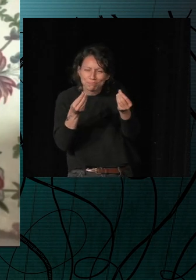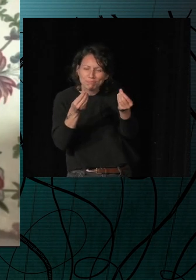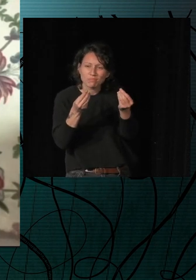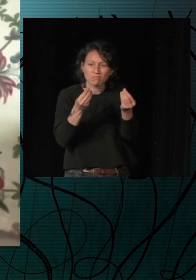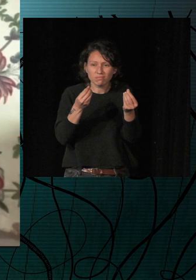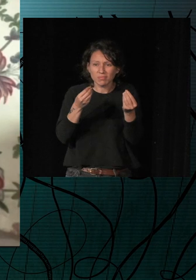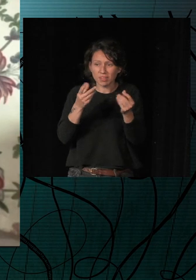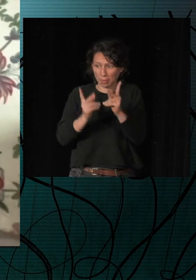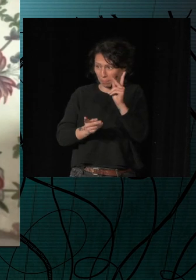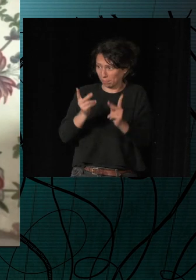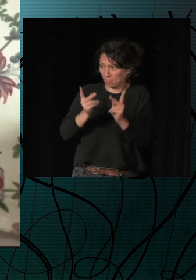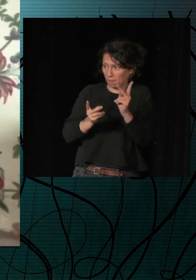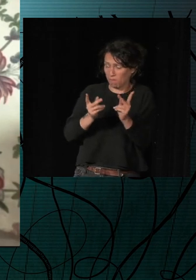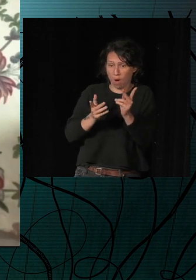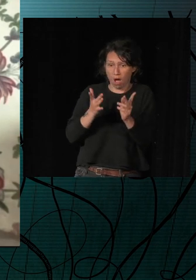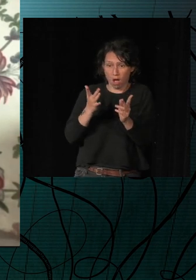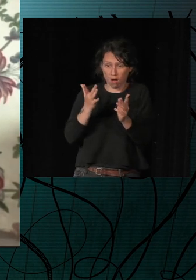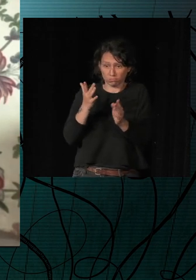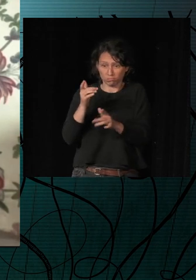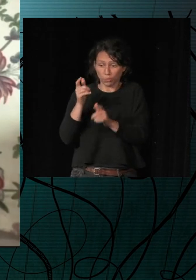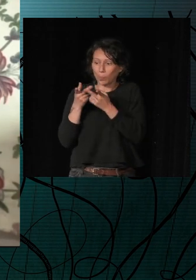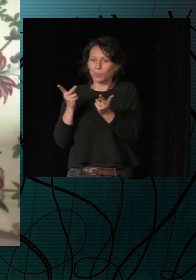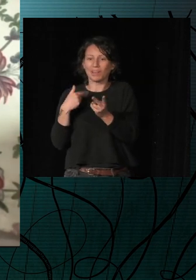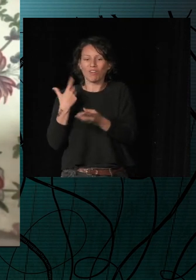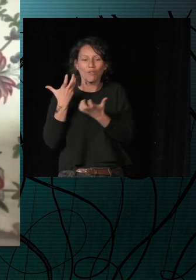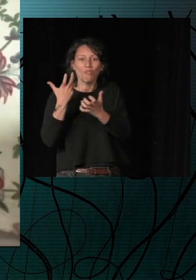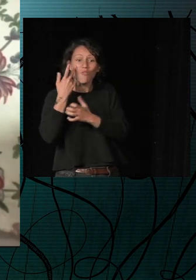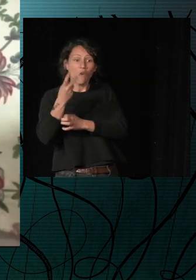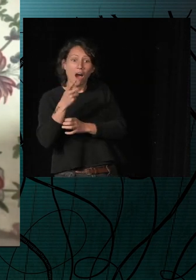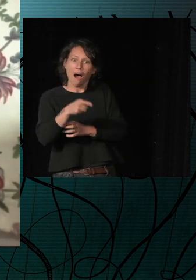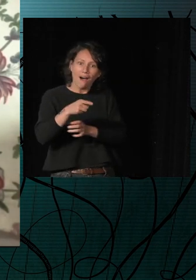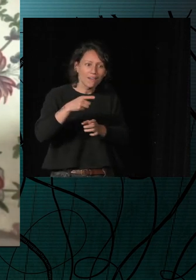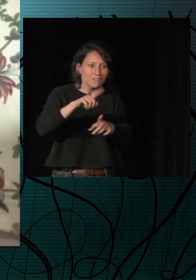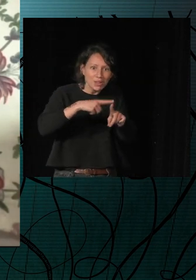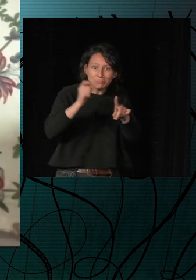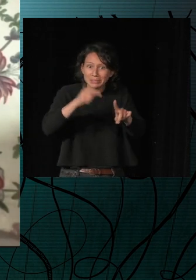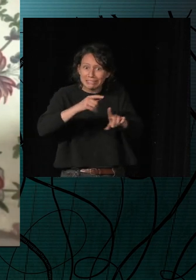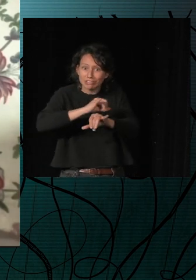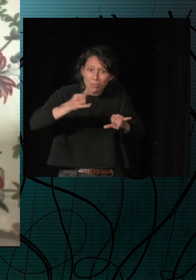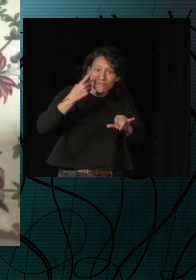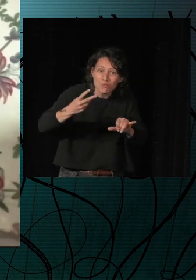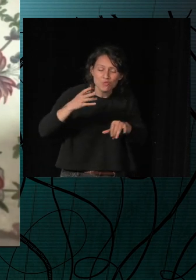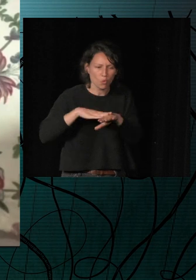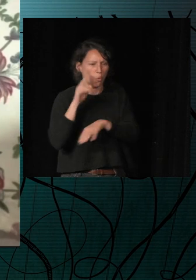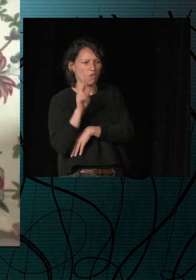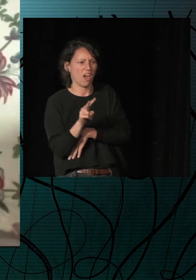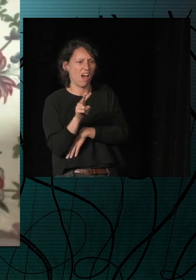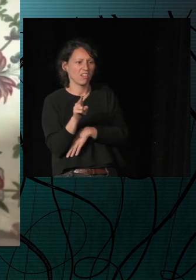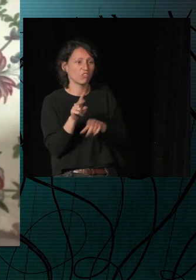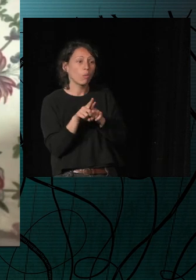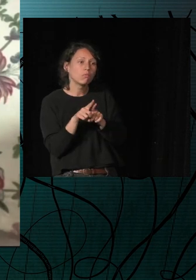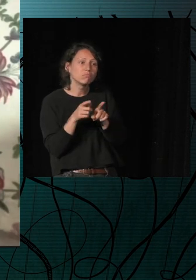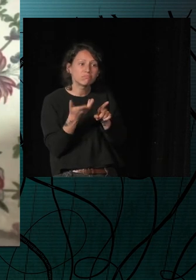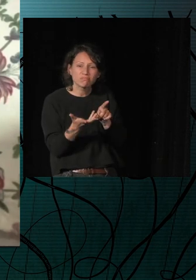peuvent plus regarder certains films parce que c'est drôle entre guillemets c'est ultra polymorphe mais ça tu viens de le dire et en fait le problème c'est que si ça fait plus peur ça devient